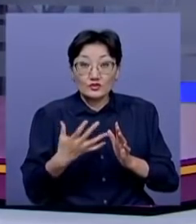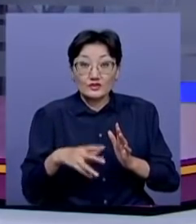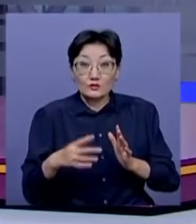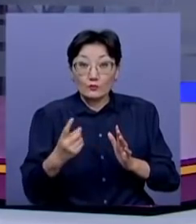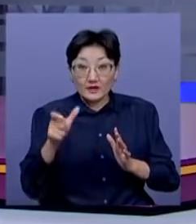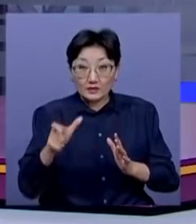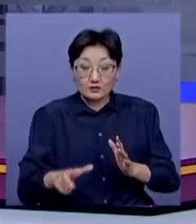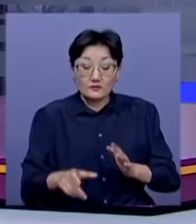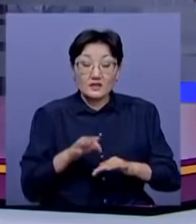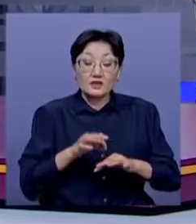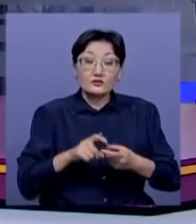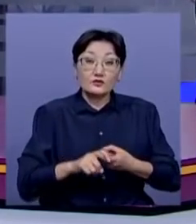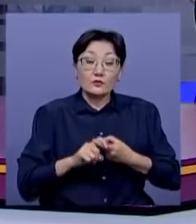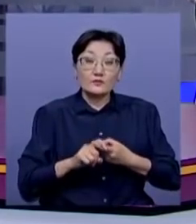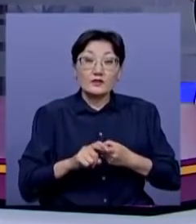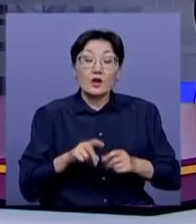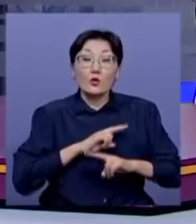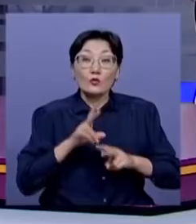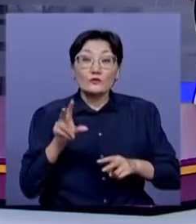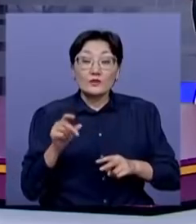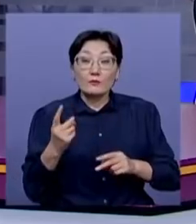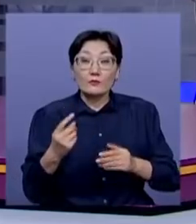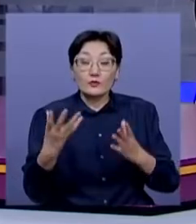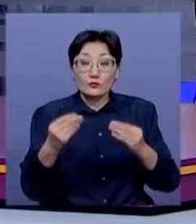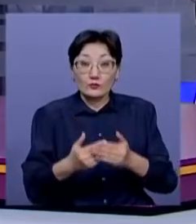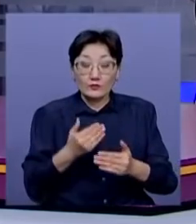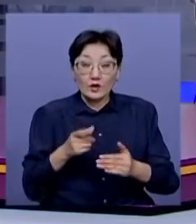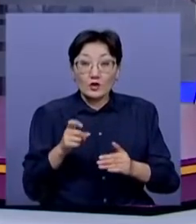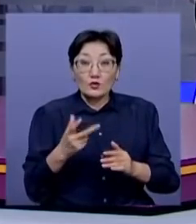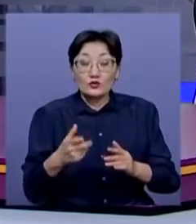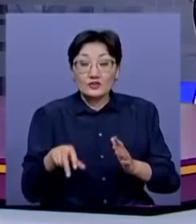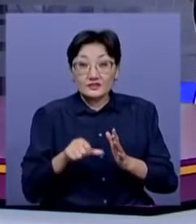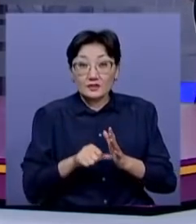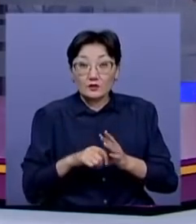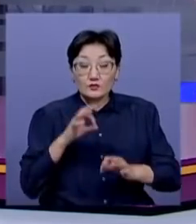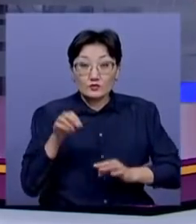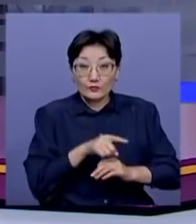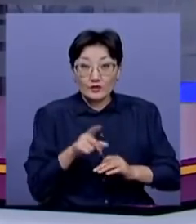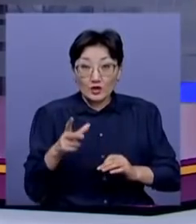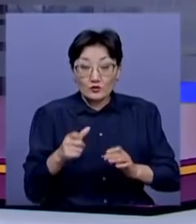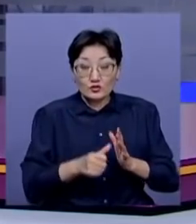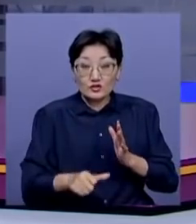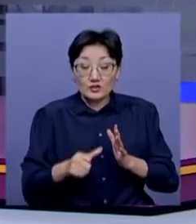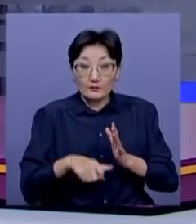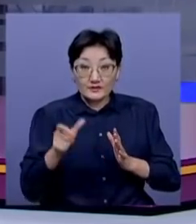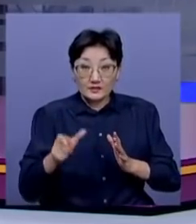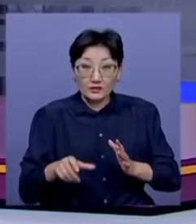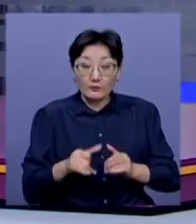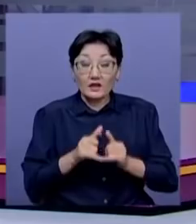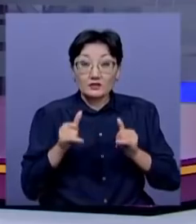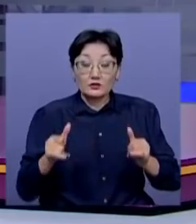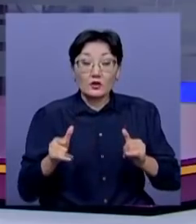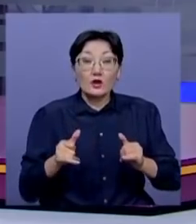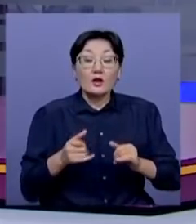368351-ге жетті. Коронавирустан болған өлім саны бір күн бұрын 346 болса, тәулік ішінде 366-ға дейін артты. Бұл